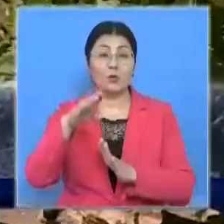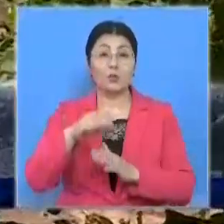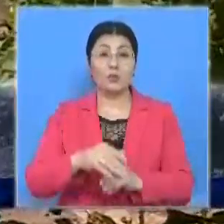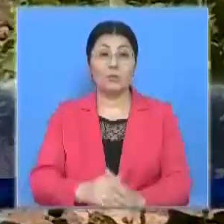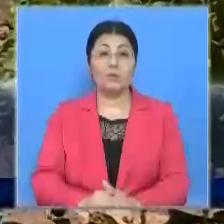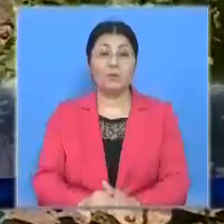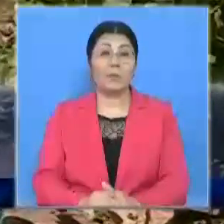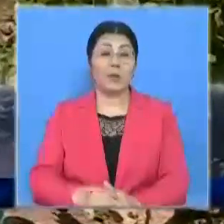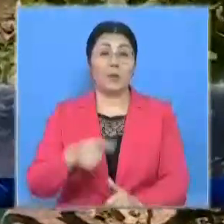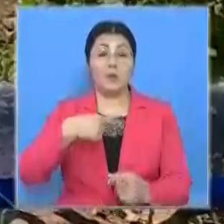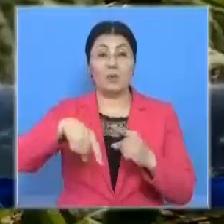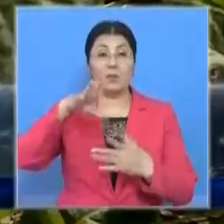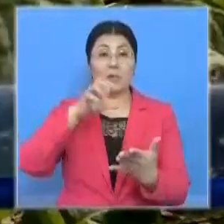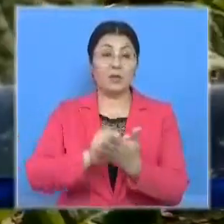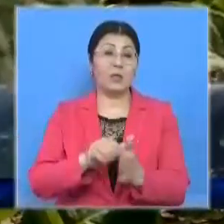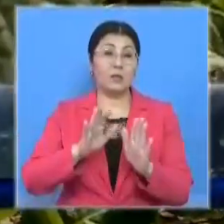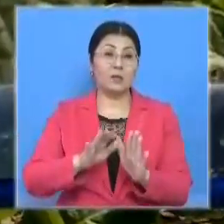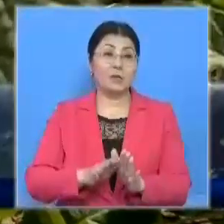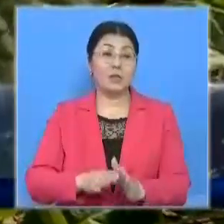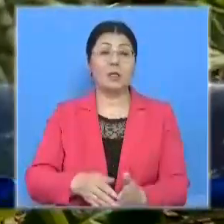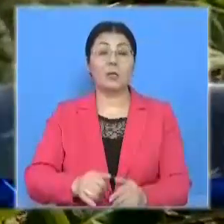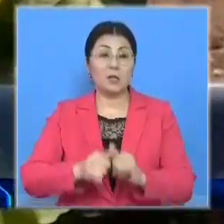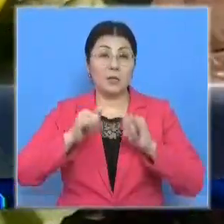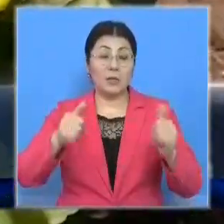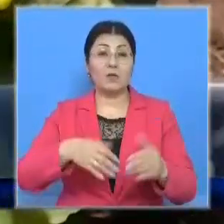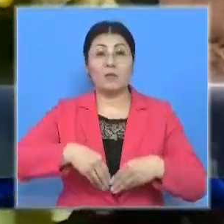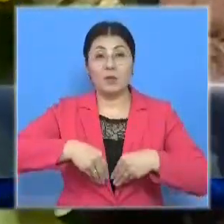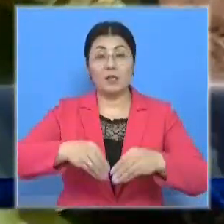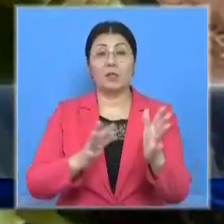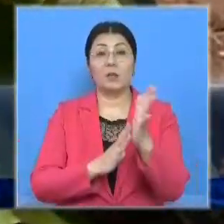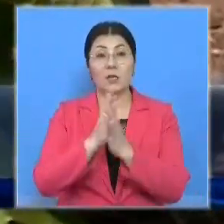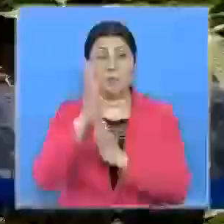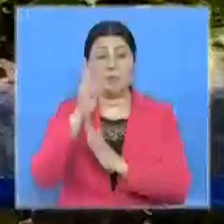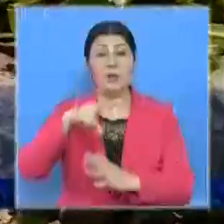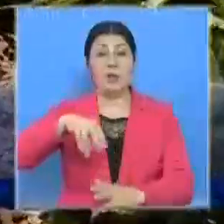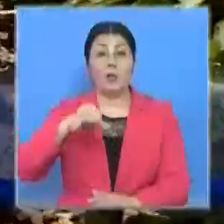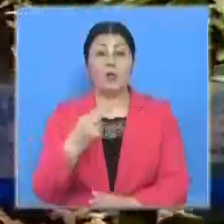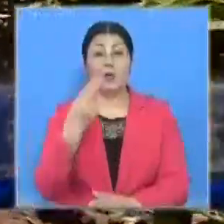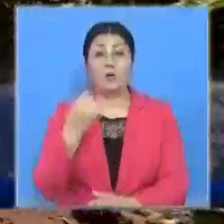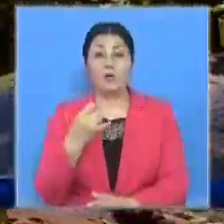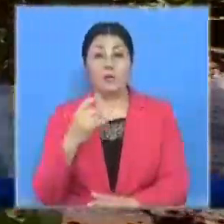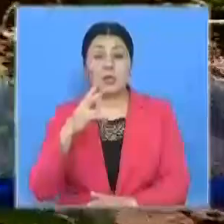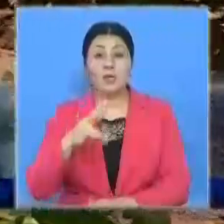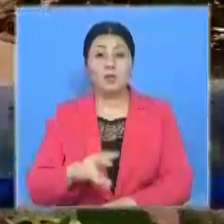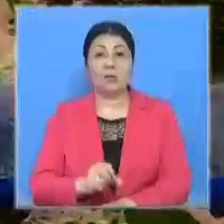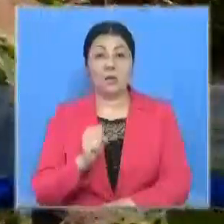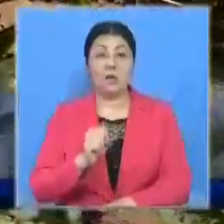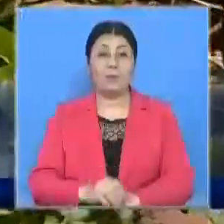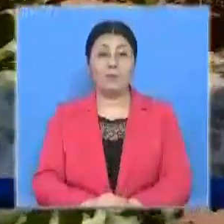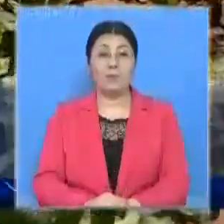обычных. Предприниматель занимается не только птицеводством, он хочет расширить посевные площади и выращивать люцерну. Есть в планах и заготовка кормов.